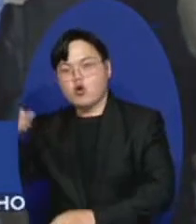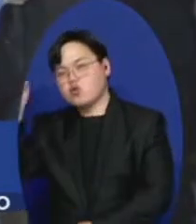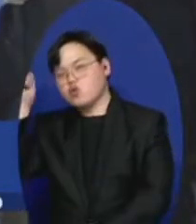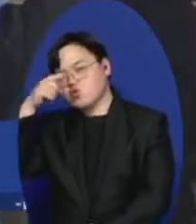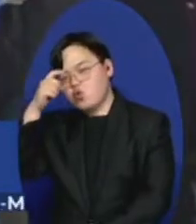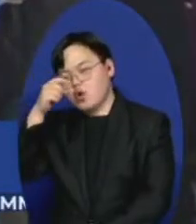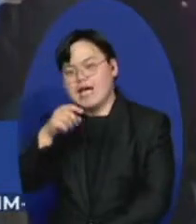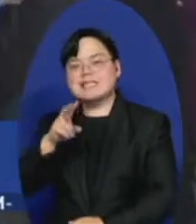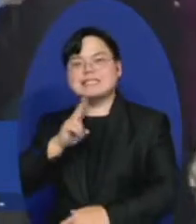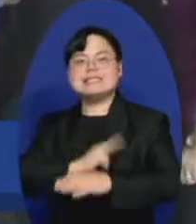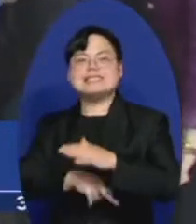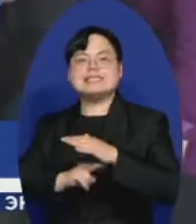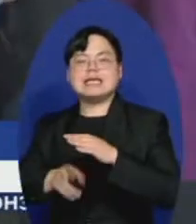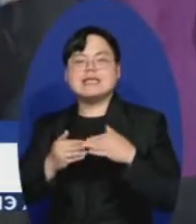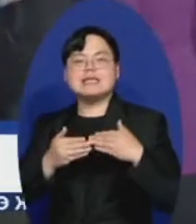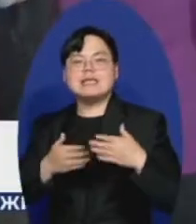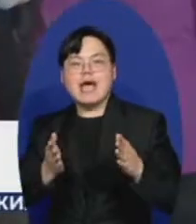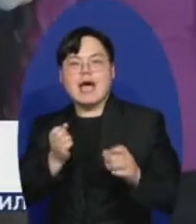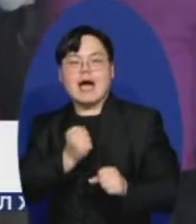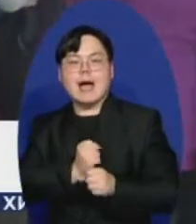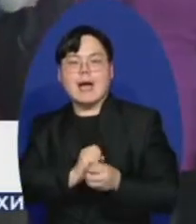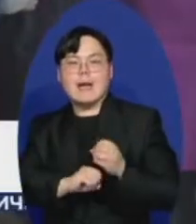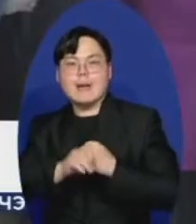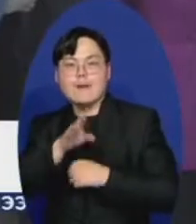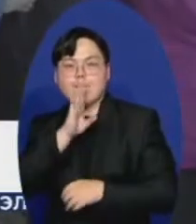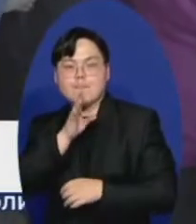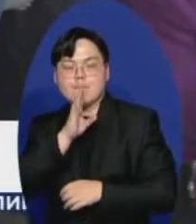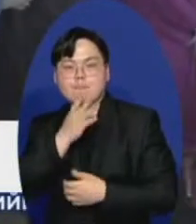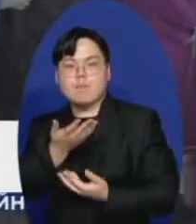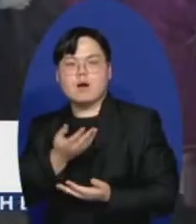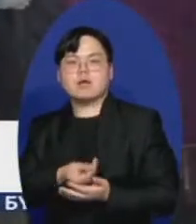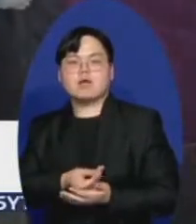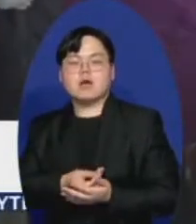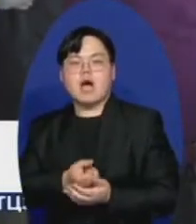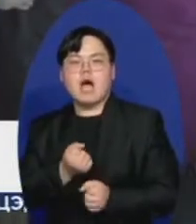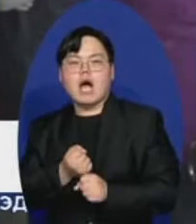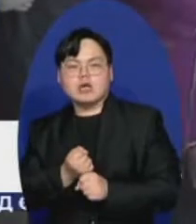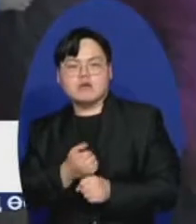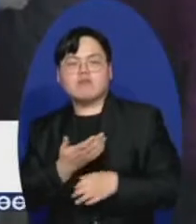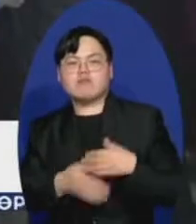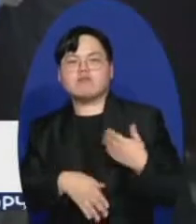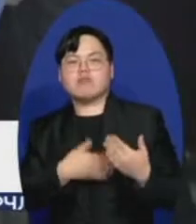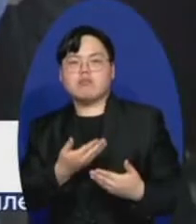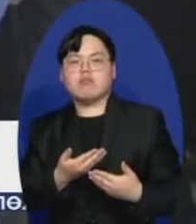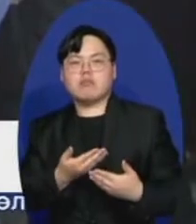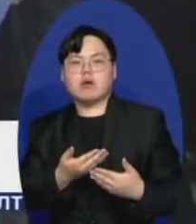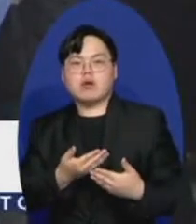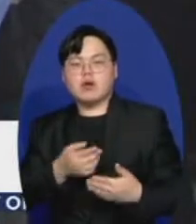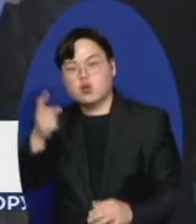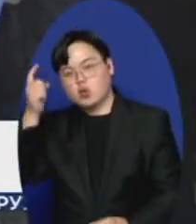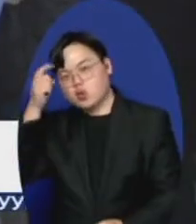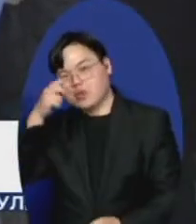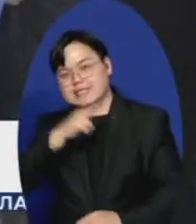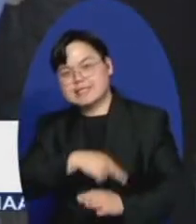төрөсийн цэцэрлэгийг одоо нээж ажиллуулахаар одоо ажил бол явагдаж байна.